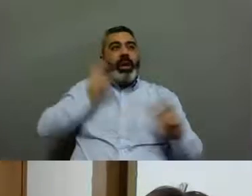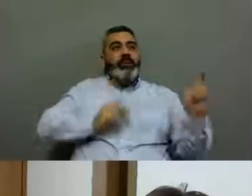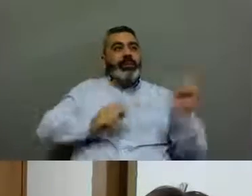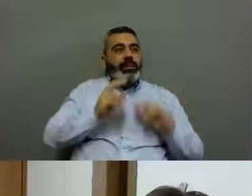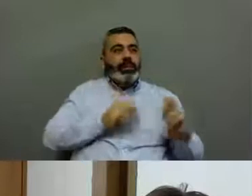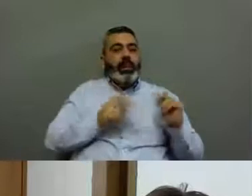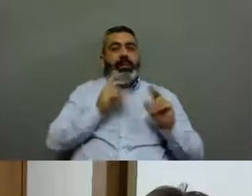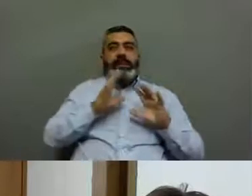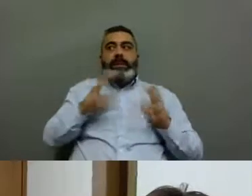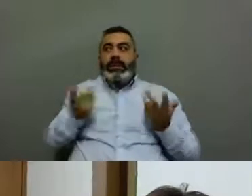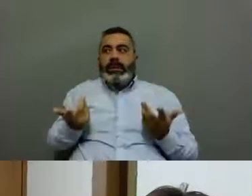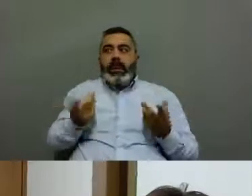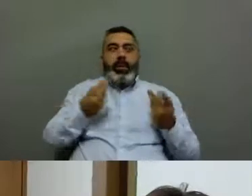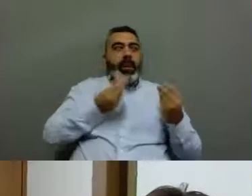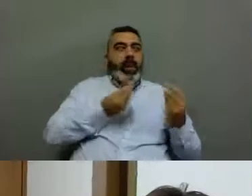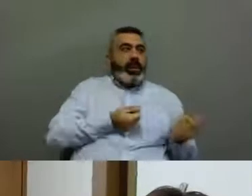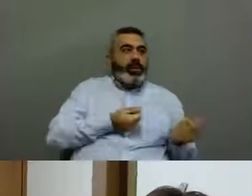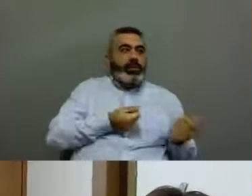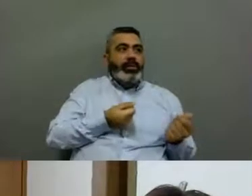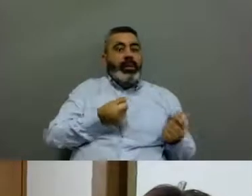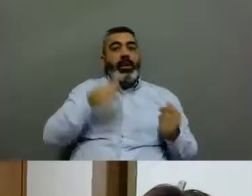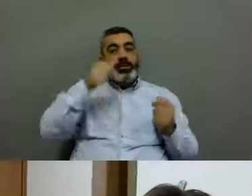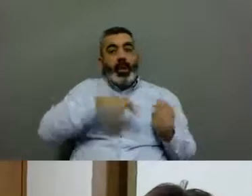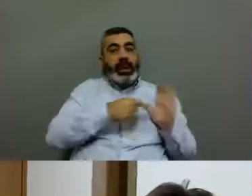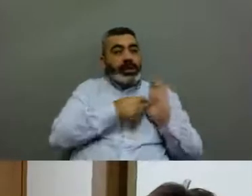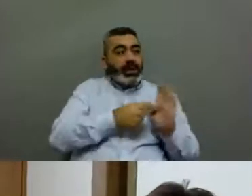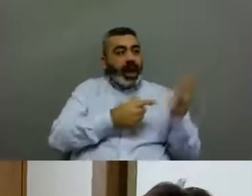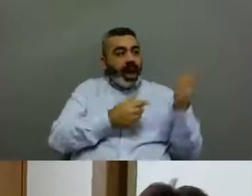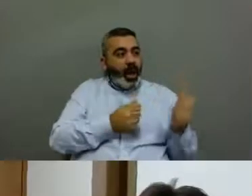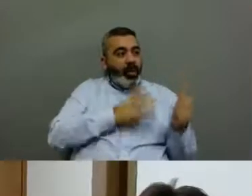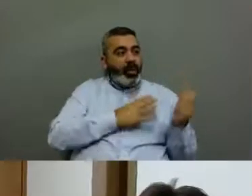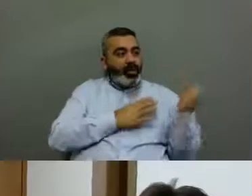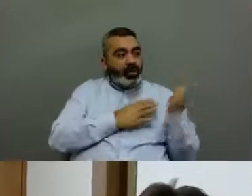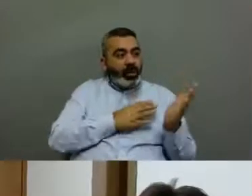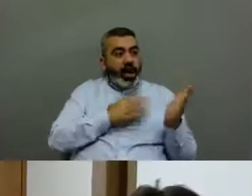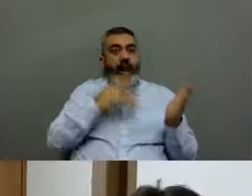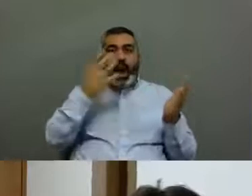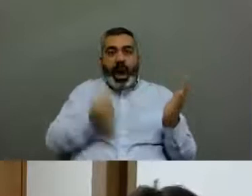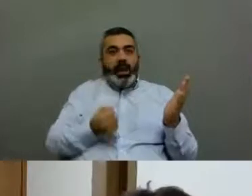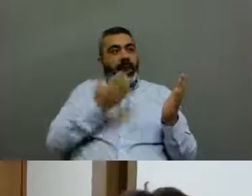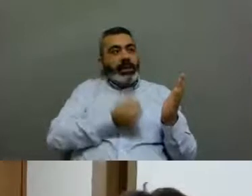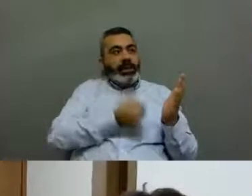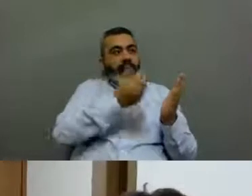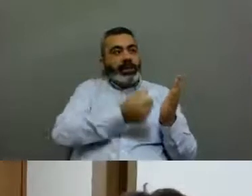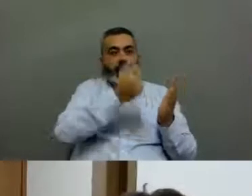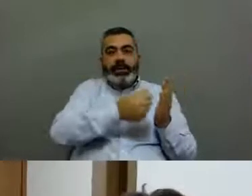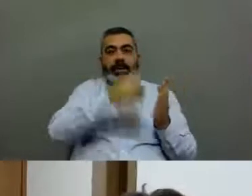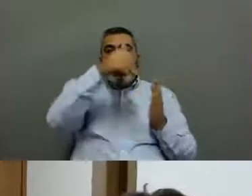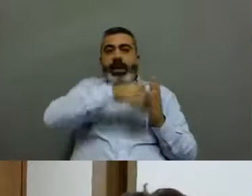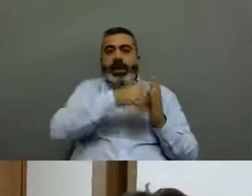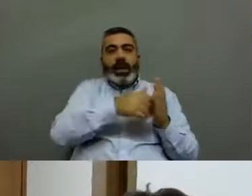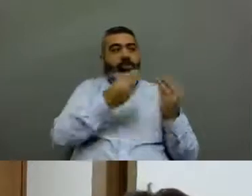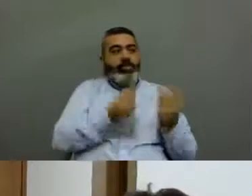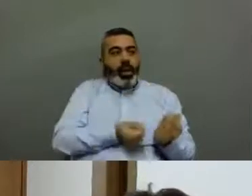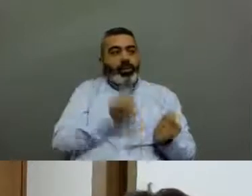Βρισκόμαστε στο πλαίσιο που δίνουμε ορατότητα, αναγνωρίζουμε τα φαινόμενα, τους θεσμούς, τις δομές, τις συνθήκες,